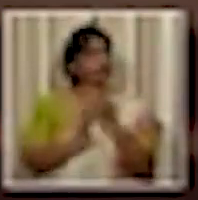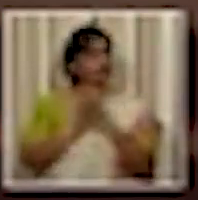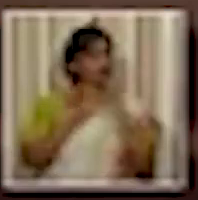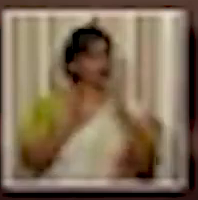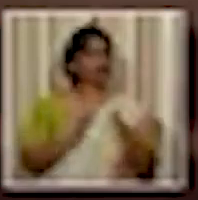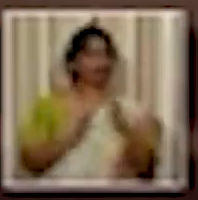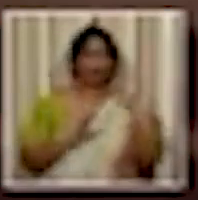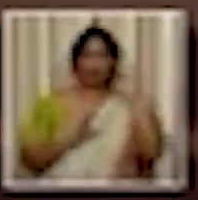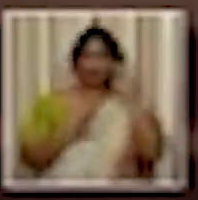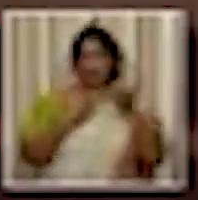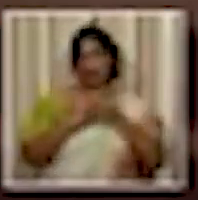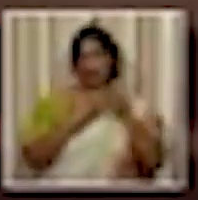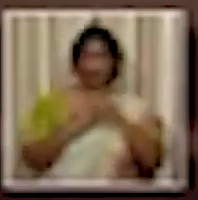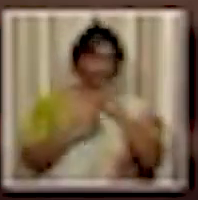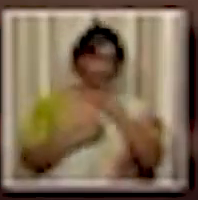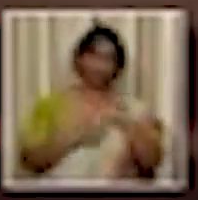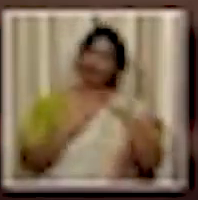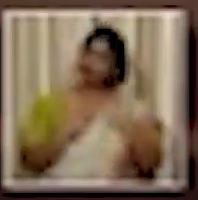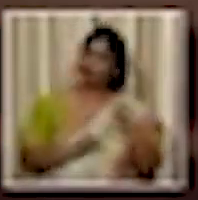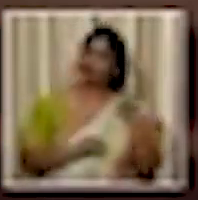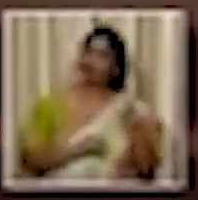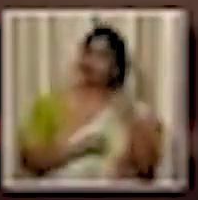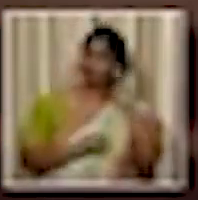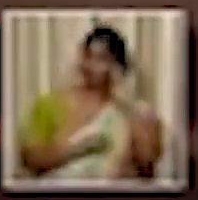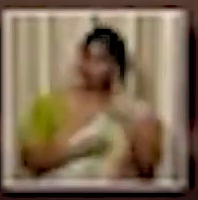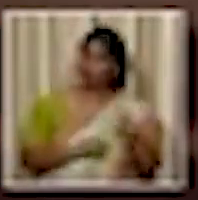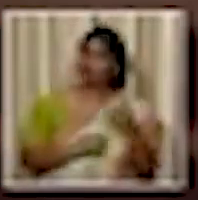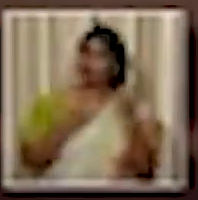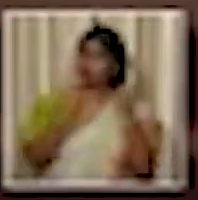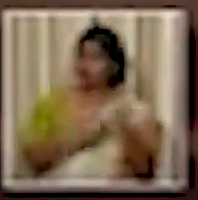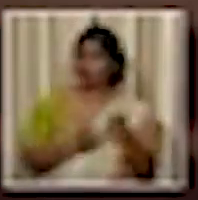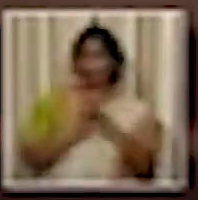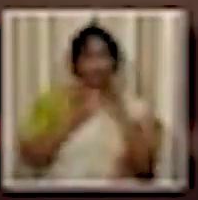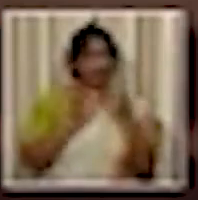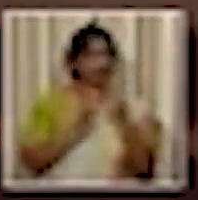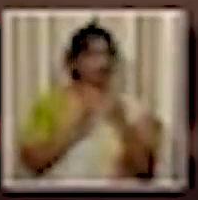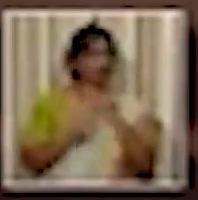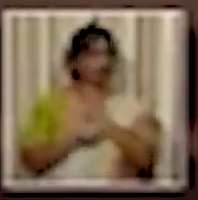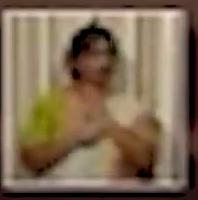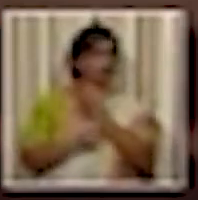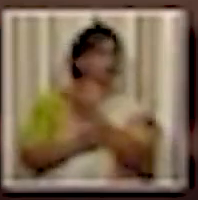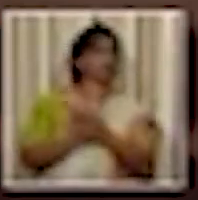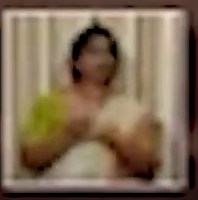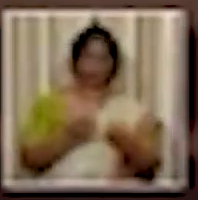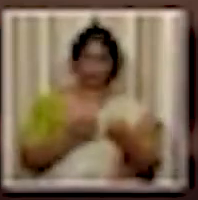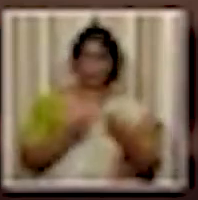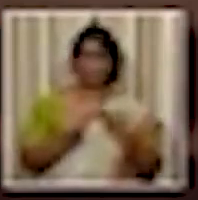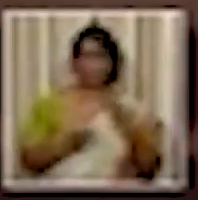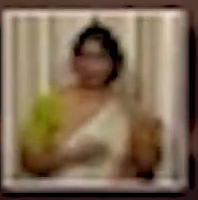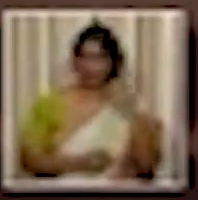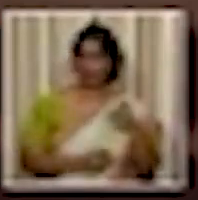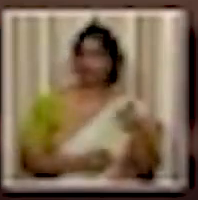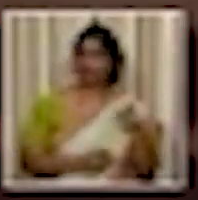ප්‍රමාණයක් පොරොන්දු වෙලා හදන්න පටන් අරන්. හැබැයි ඒ පොරොන්දු වෙච්ච අතිරික්තයට වැඩිපුර මුදලක් භාණ්ඩාගාරයෙන් ලබා ගන්න නොහැකි වීම